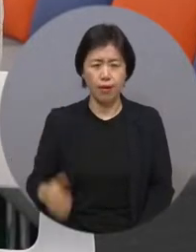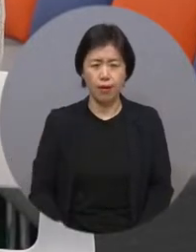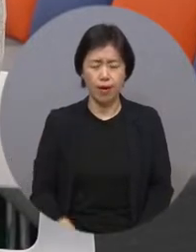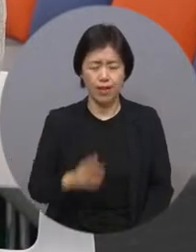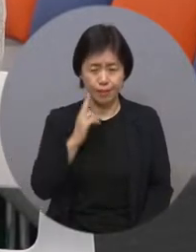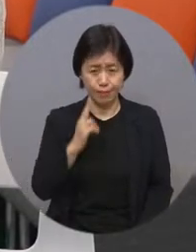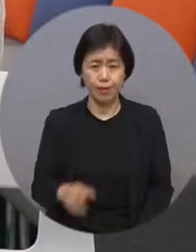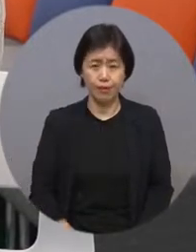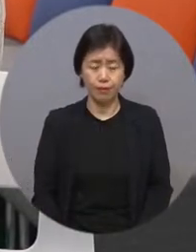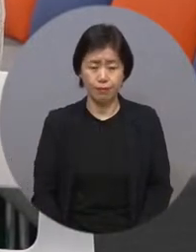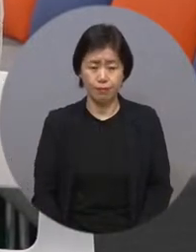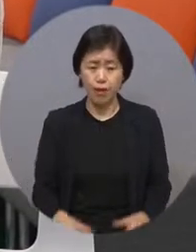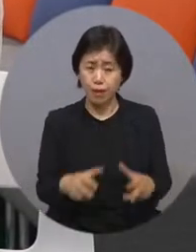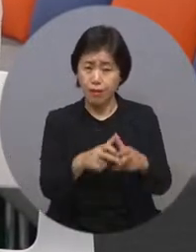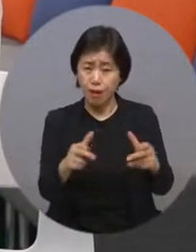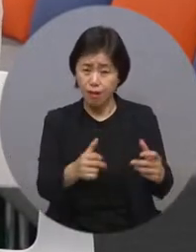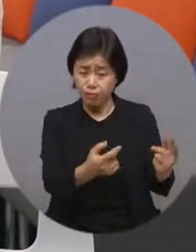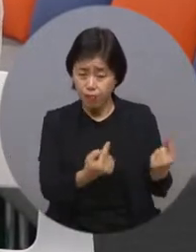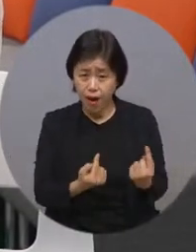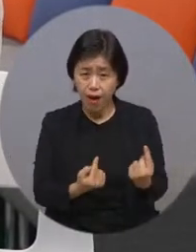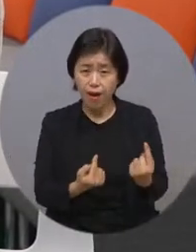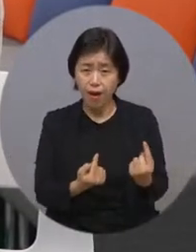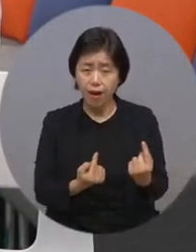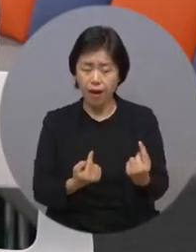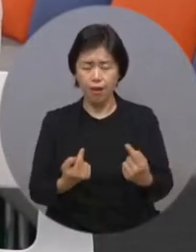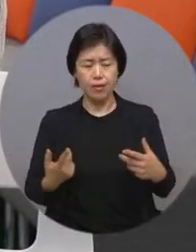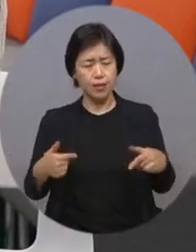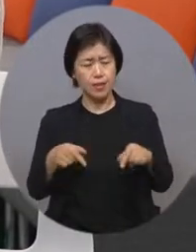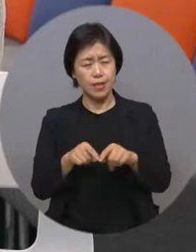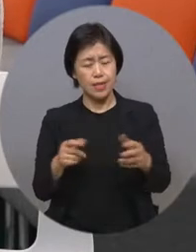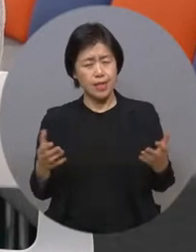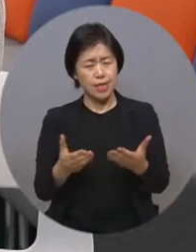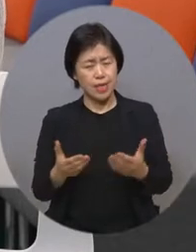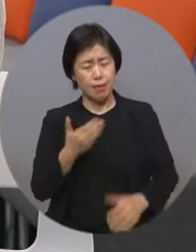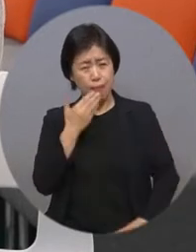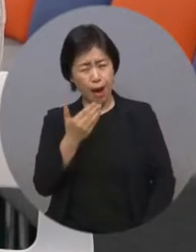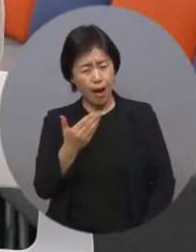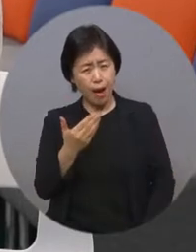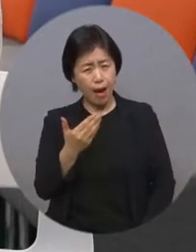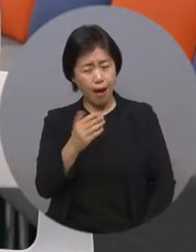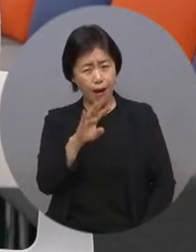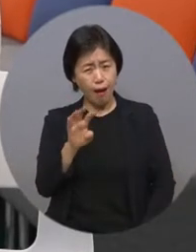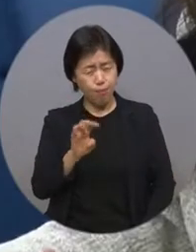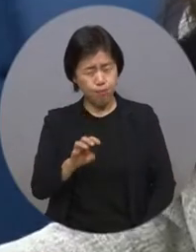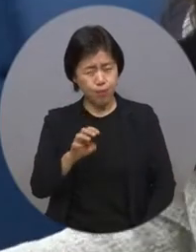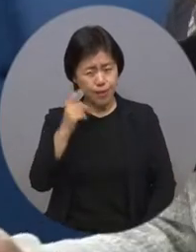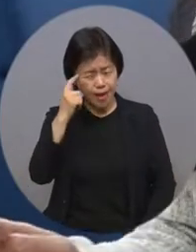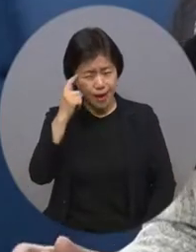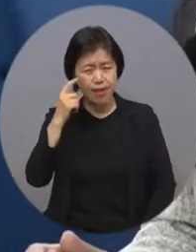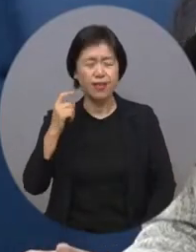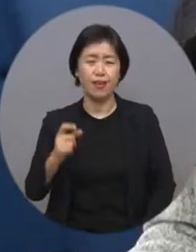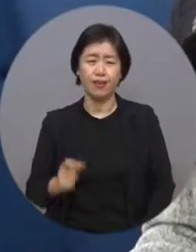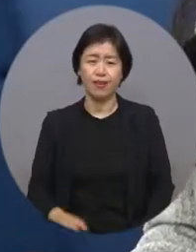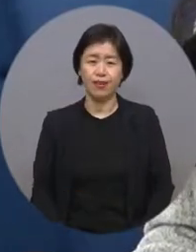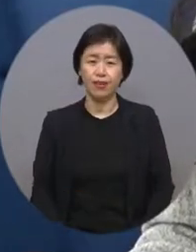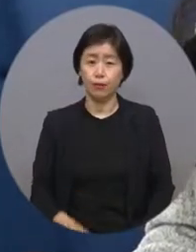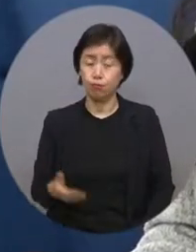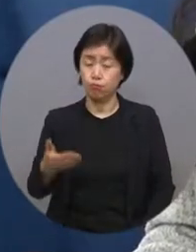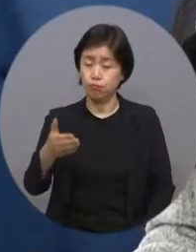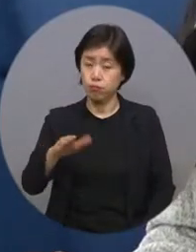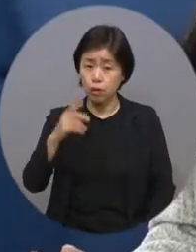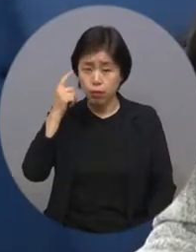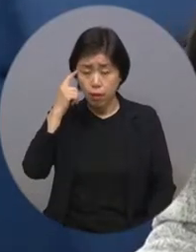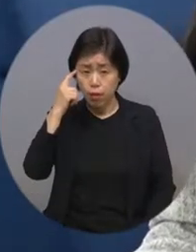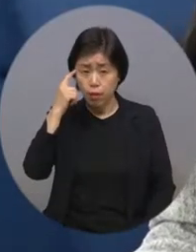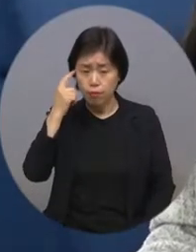있었죠. 그렇죠. 이 친구들이 과연 우리랑 잘 적응할 수 있을까라는 생각도 있었는데 의외로 저희가